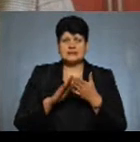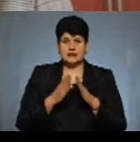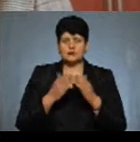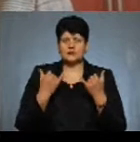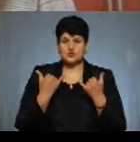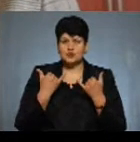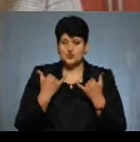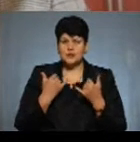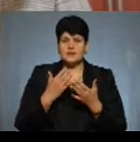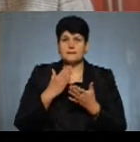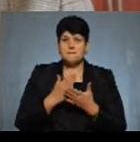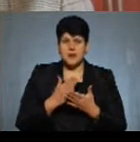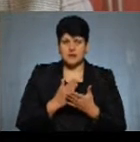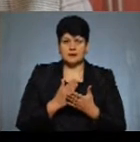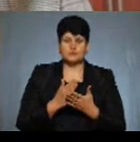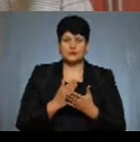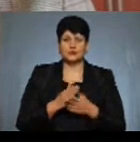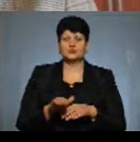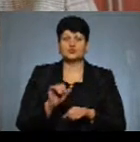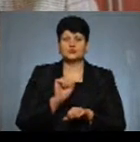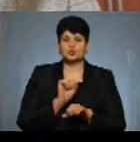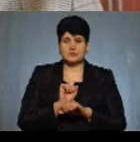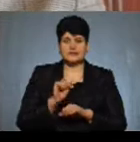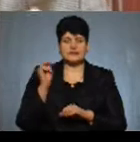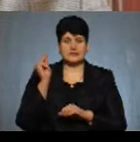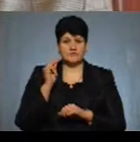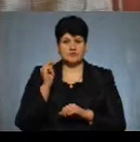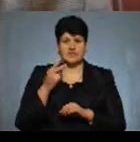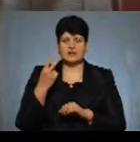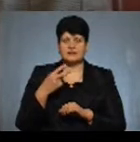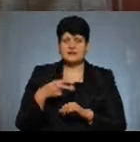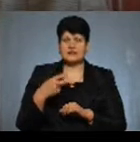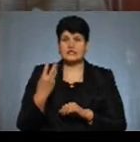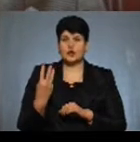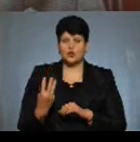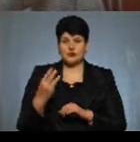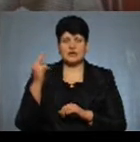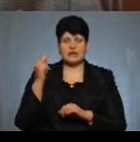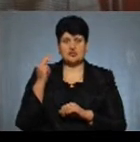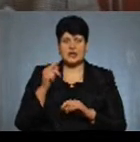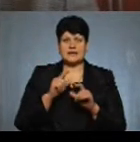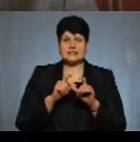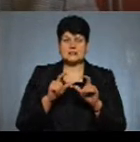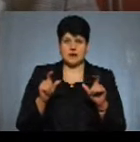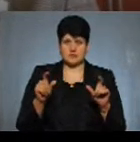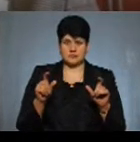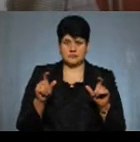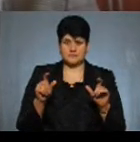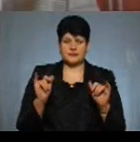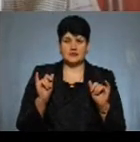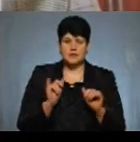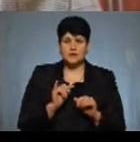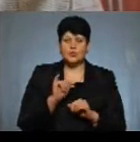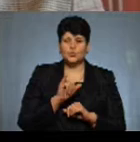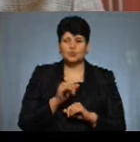Станом на сьогодні ми маємо призупинене навчання у 23 навчальних закладах і